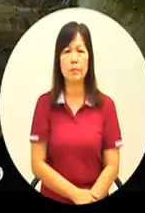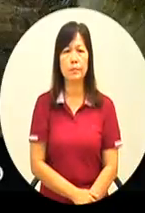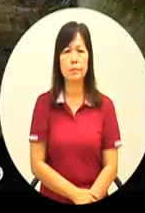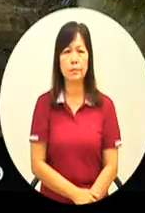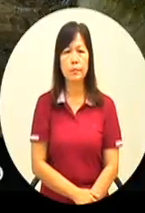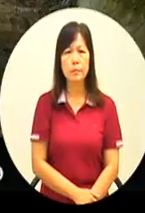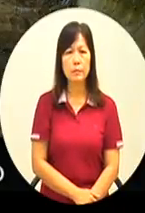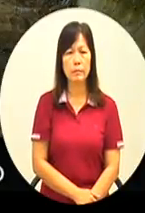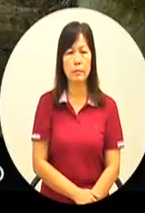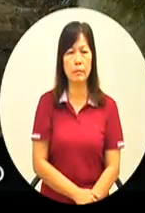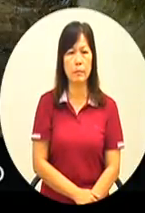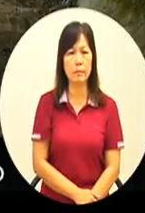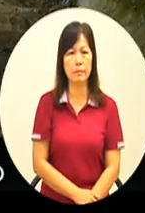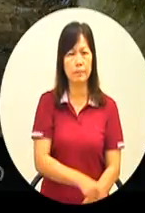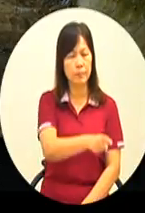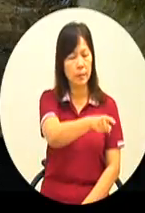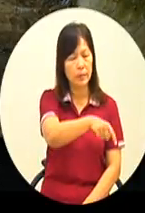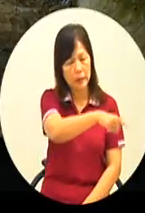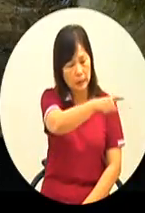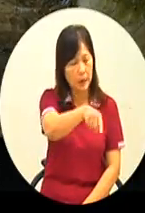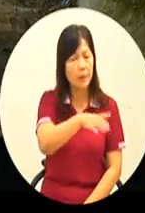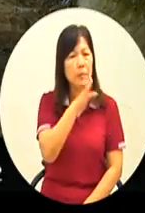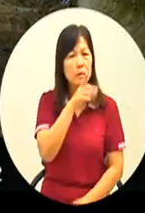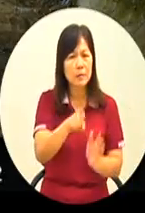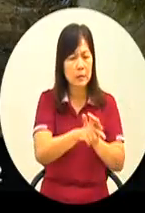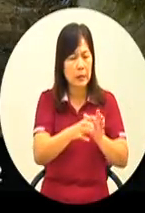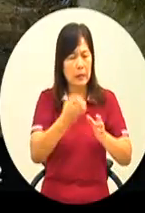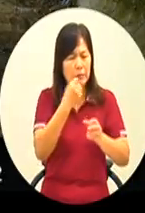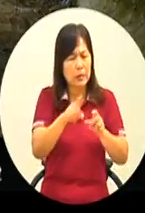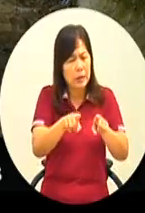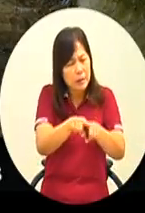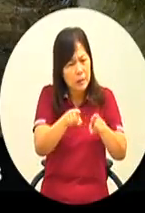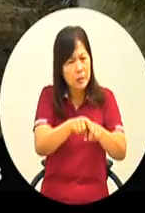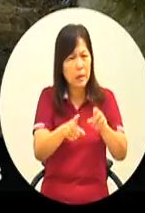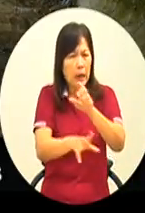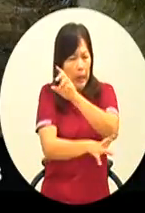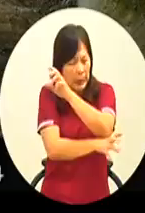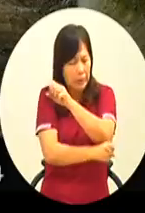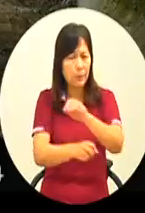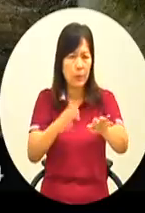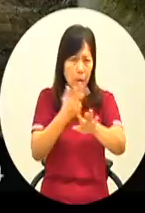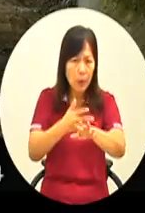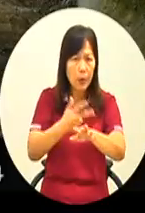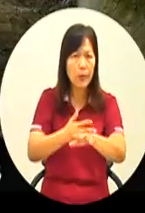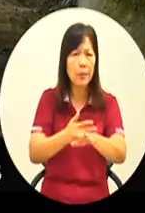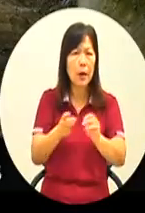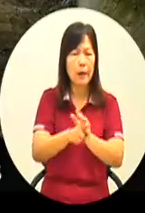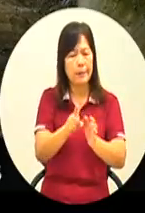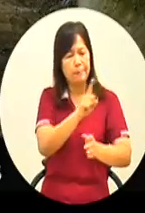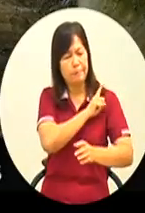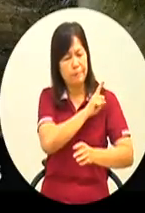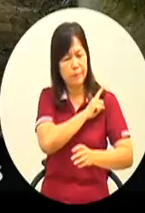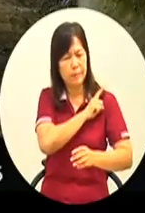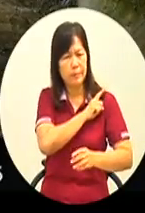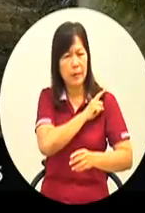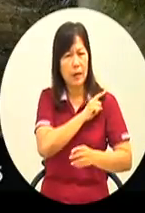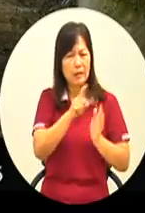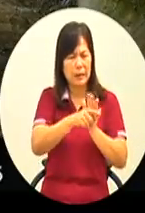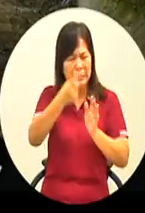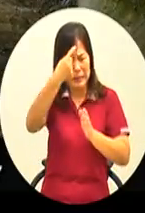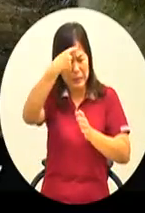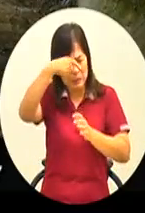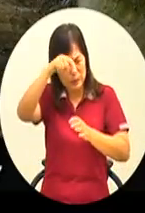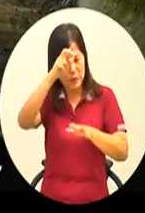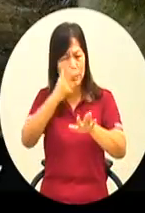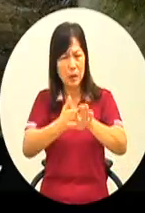哈，他是用最土的古法，老百姓呢自己用古早的方法